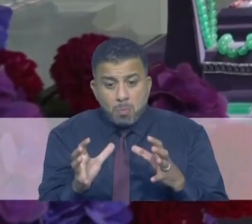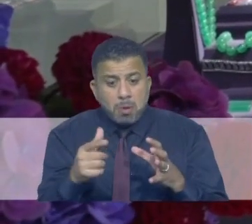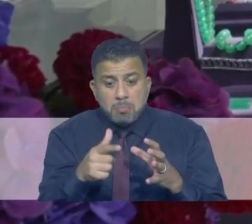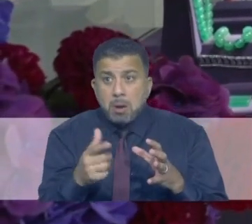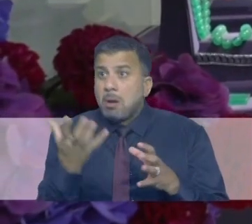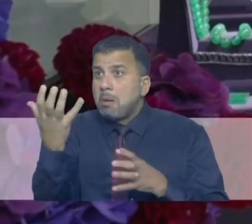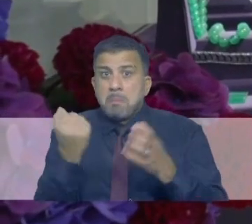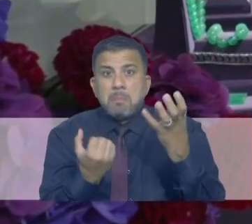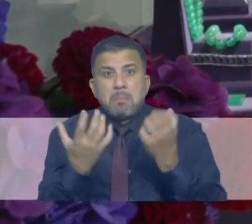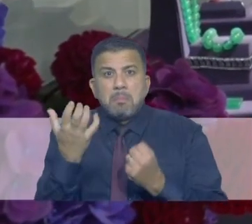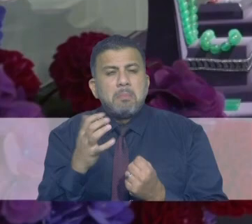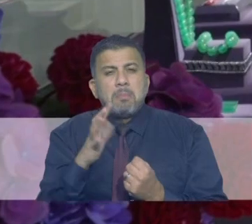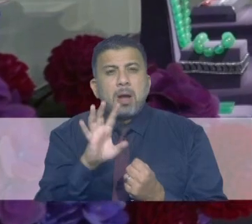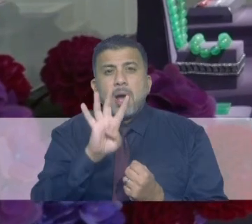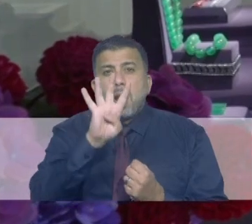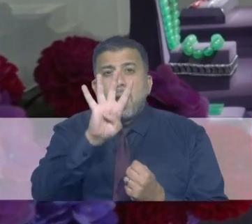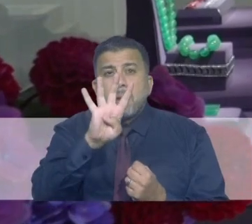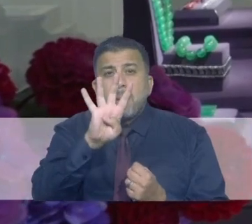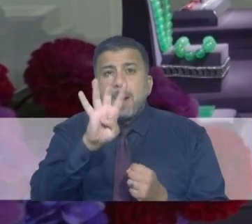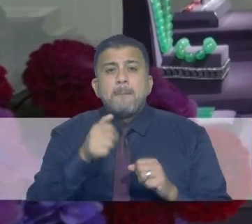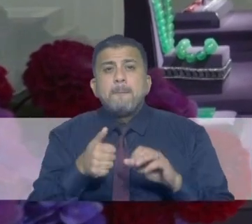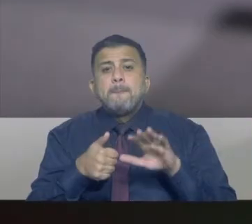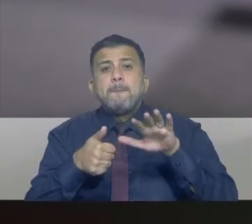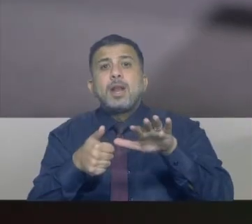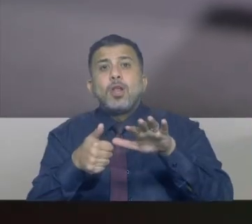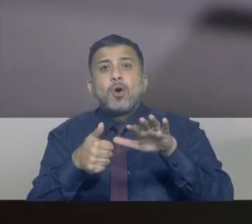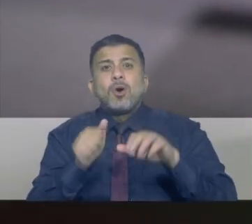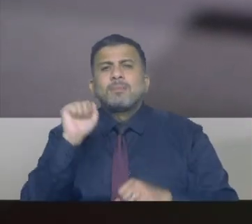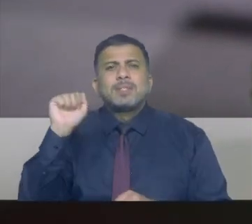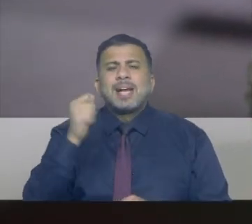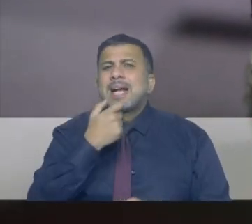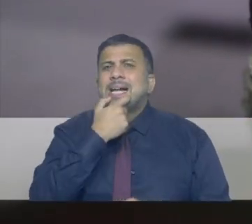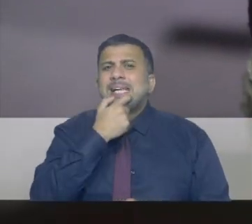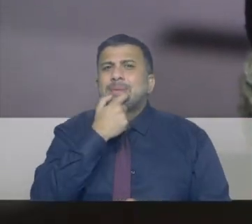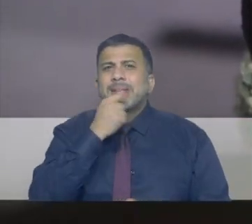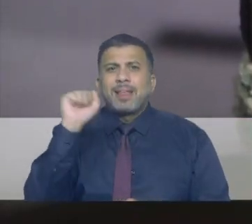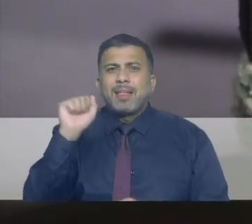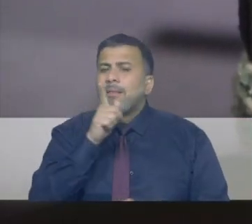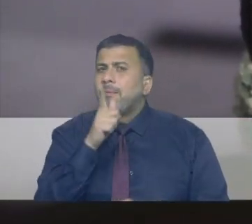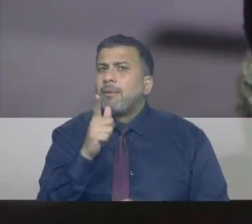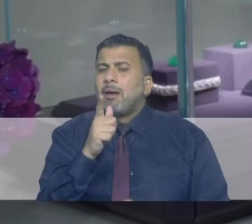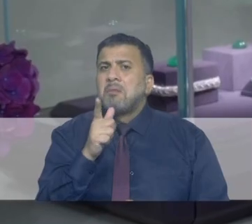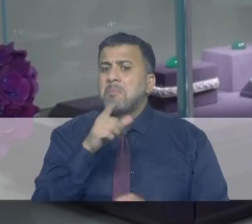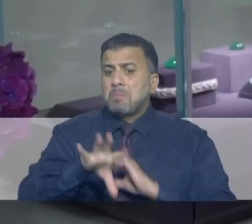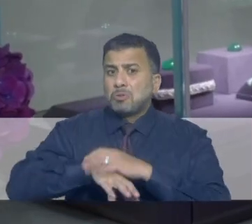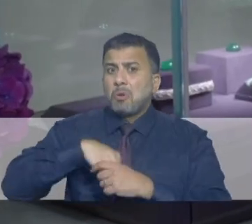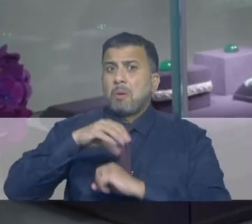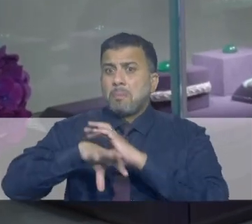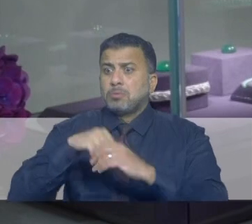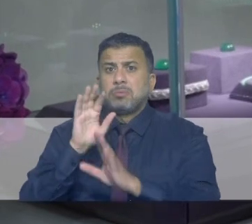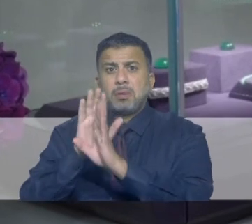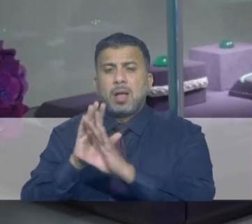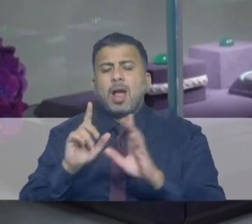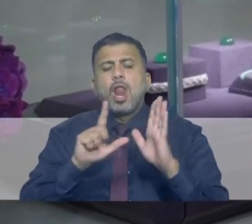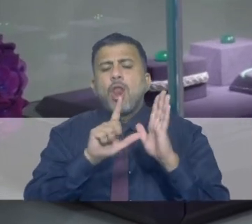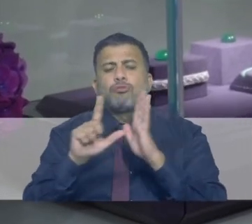إيرادات تتجاوز 4 ملايين جنيه استرليني تخصص لدعم برامج ومشاريع